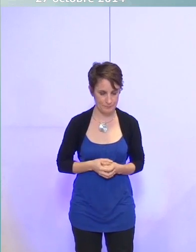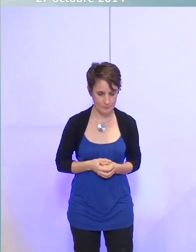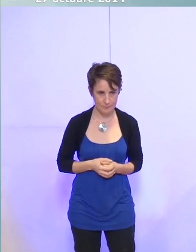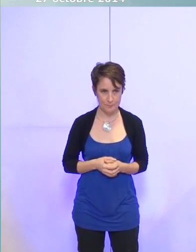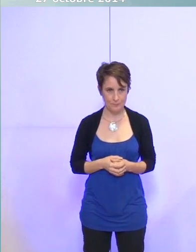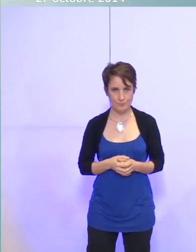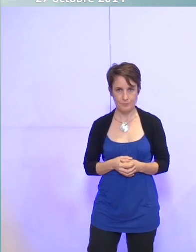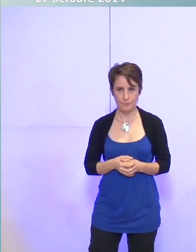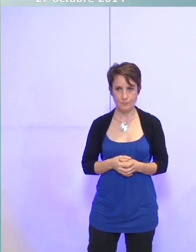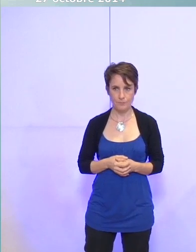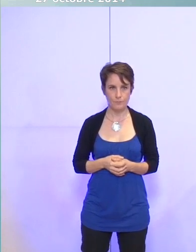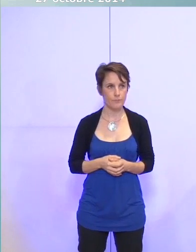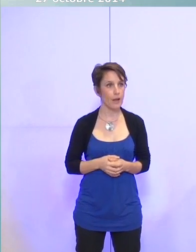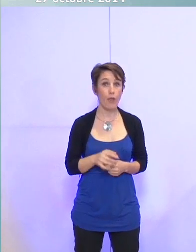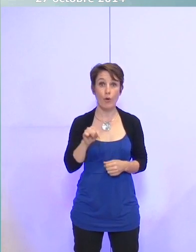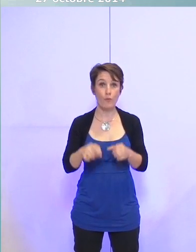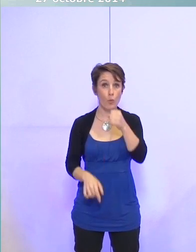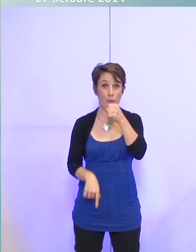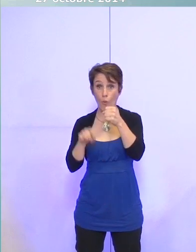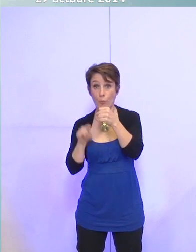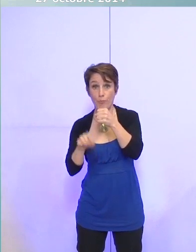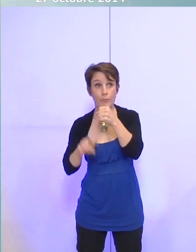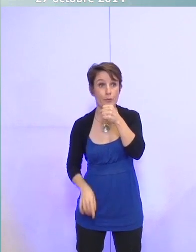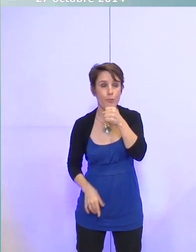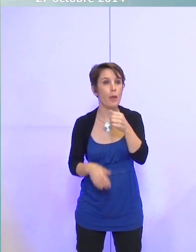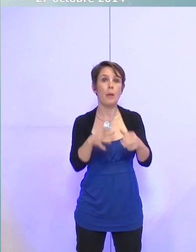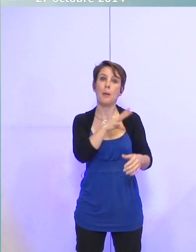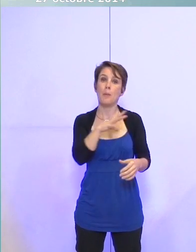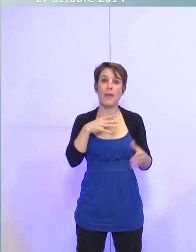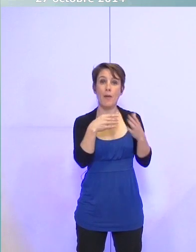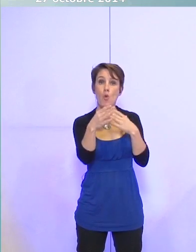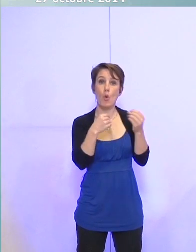Il faut appuyer sur le bouton. Madame Lheureux.